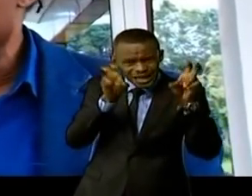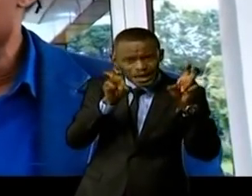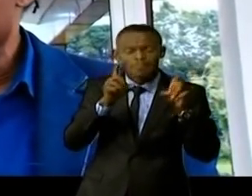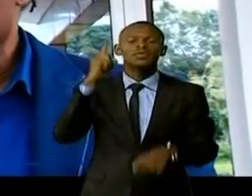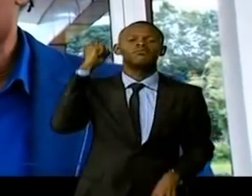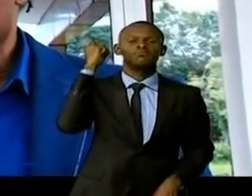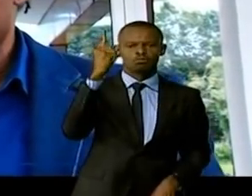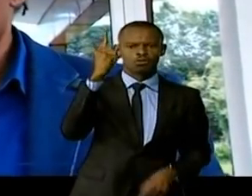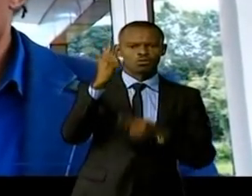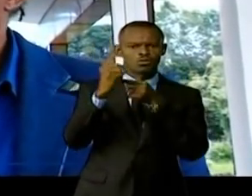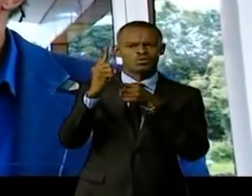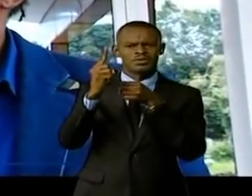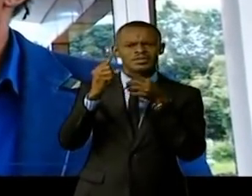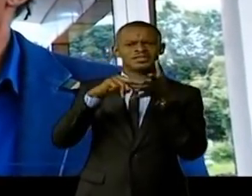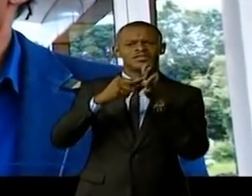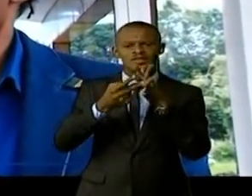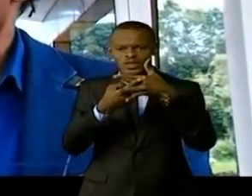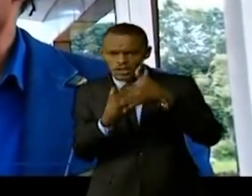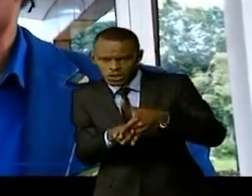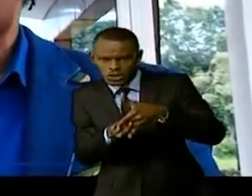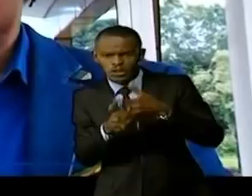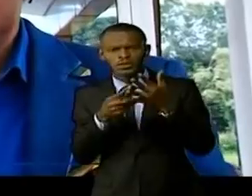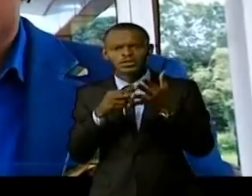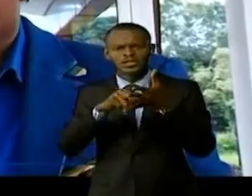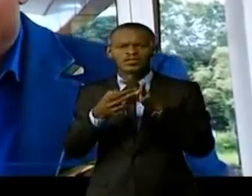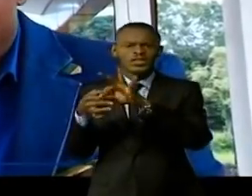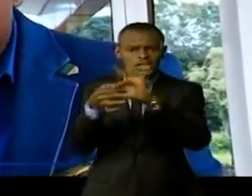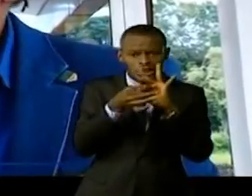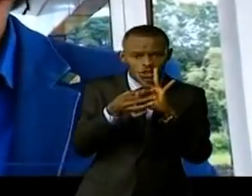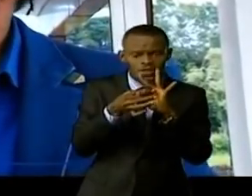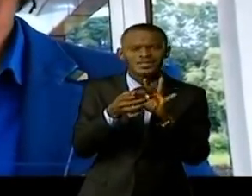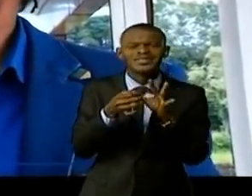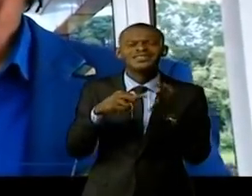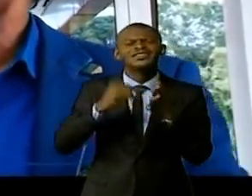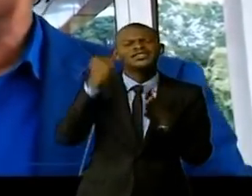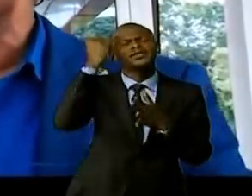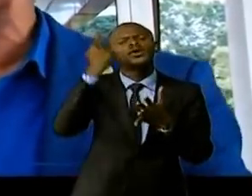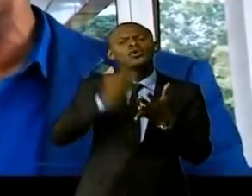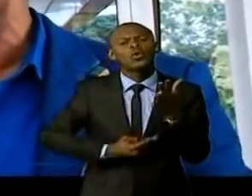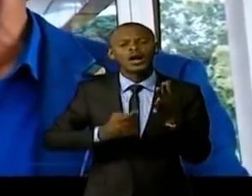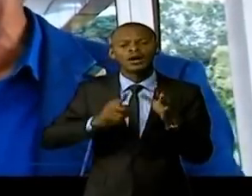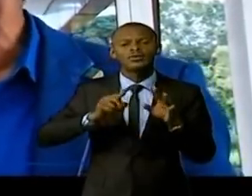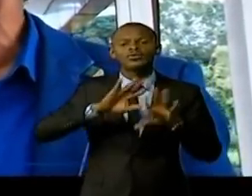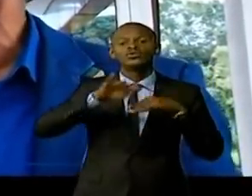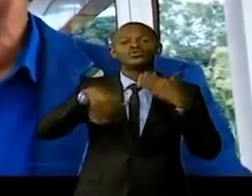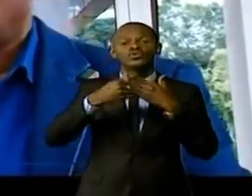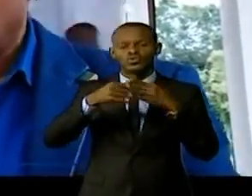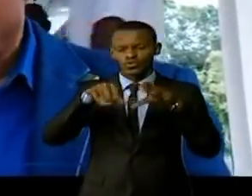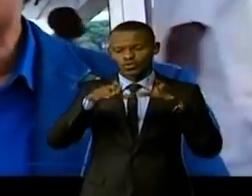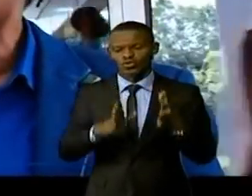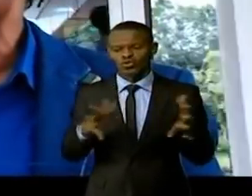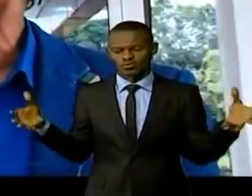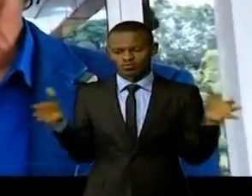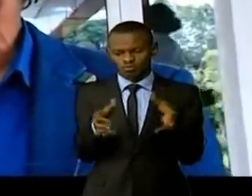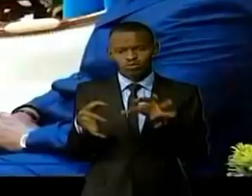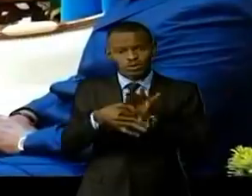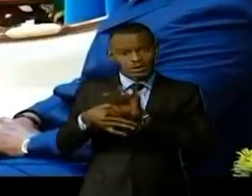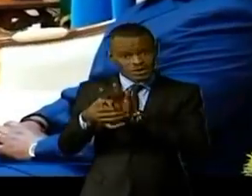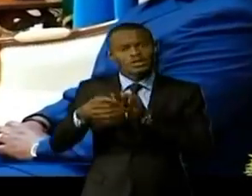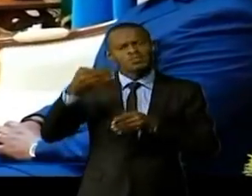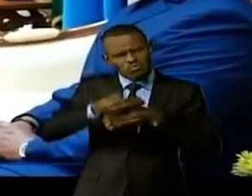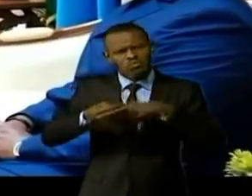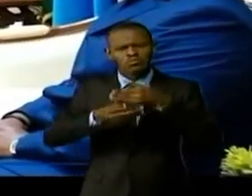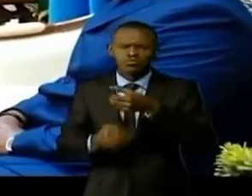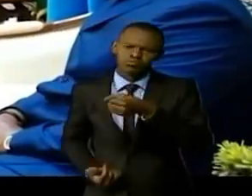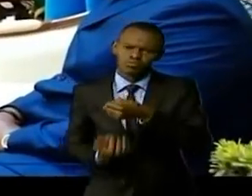temps que nous tous, Congolais, se mettre ensemble pour pouvoir construire ces beaux pays dont tous on aime.